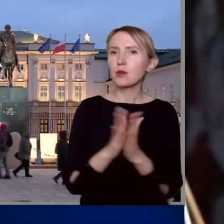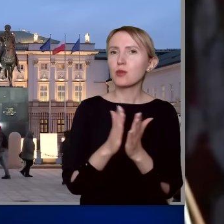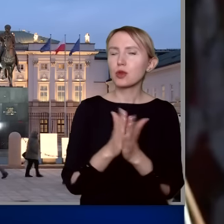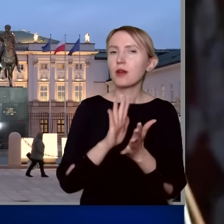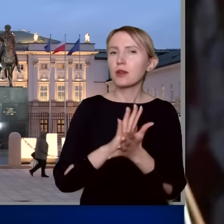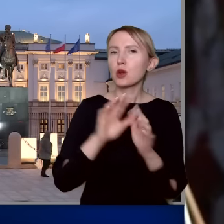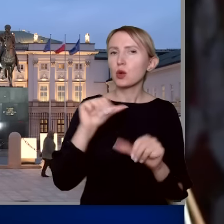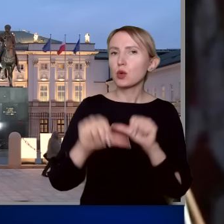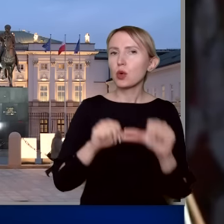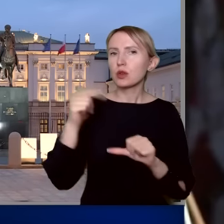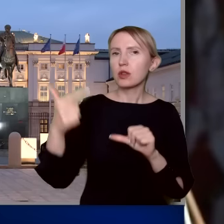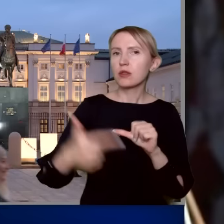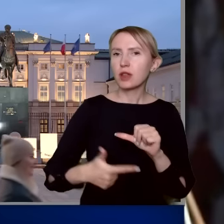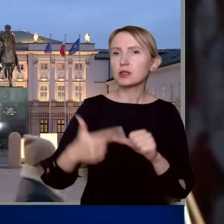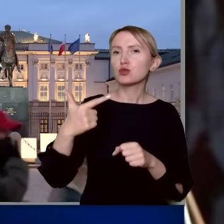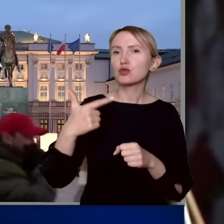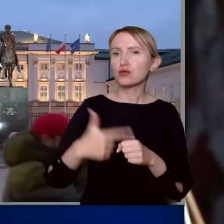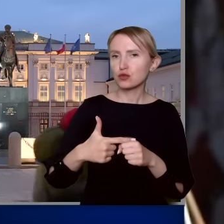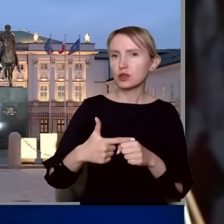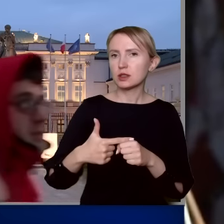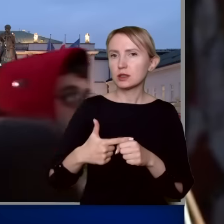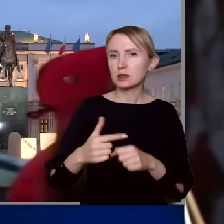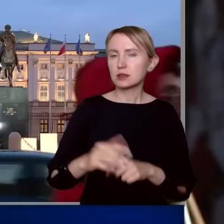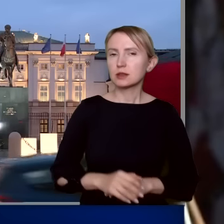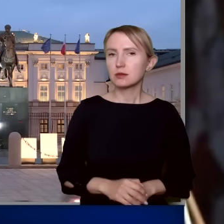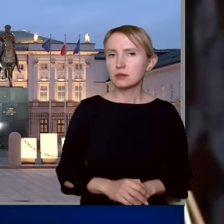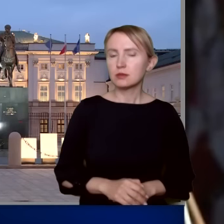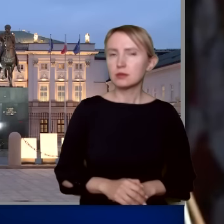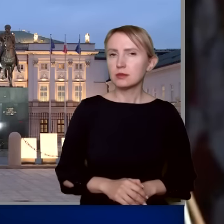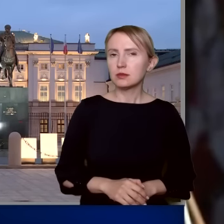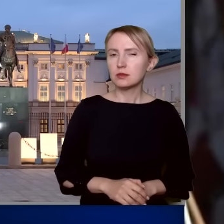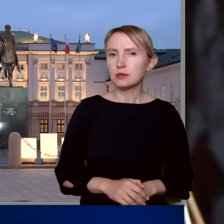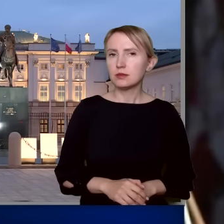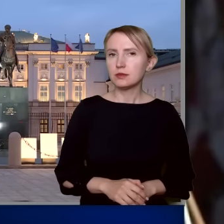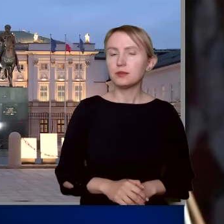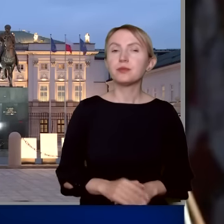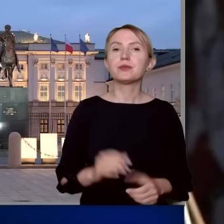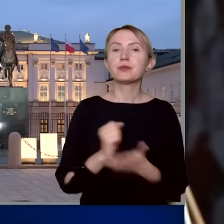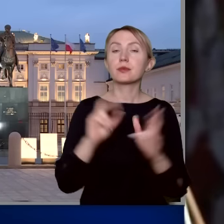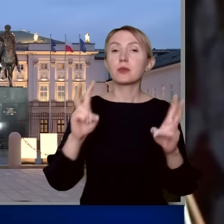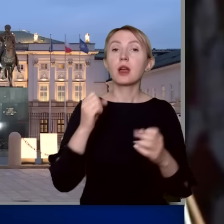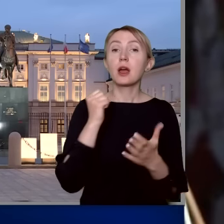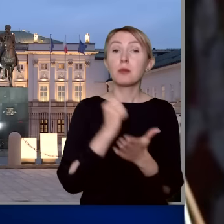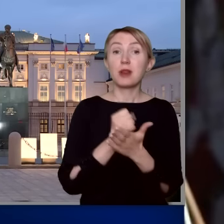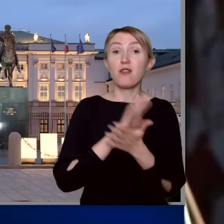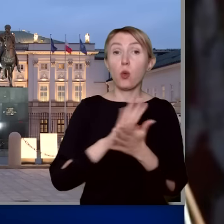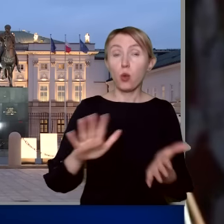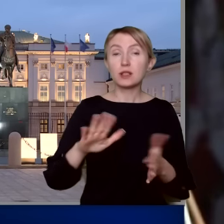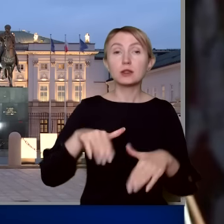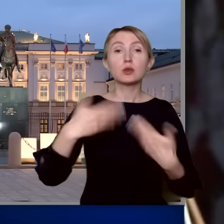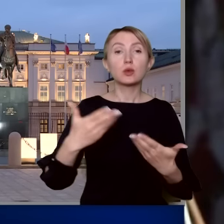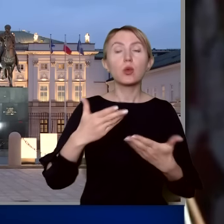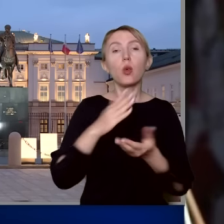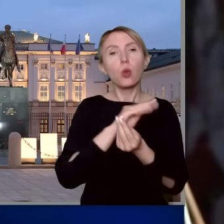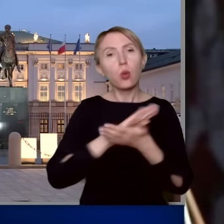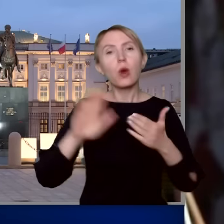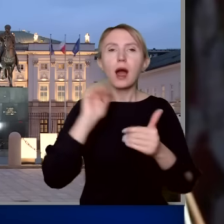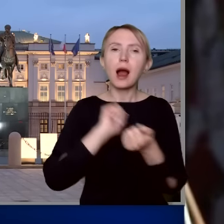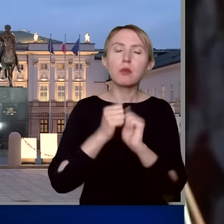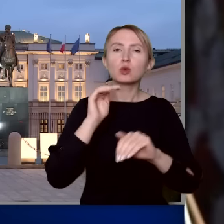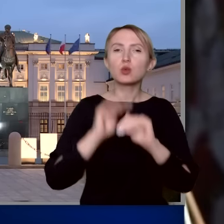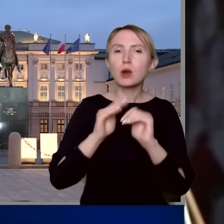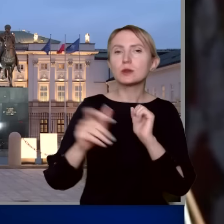roku 2020. To jest tak, prawo łaski sprowadza się do darowania lub złagodzenia